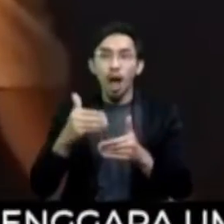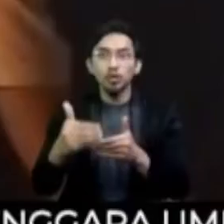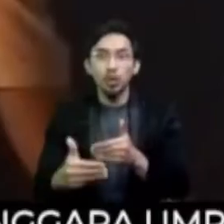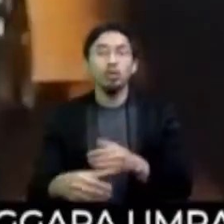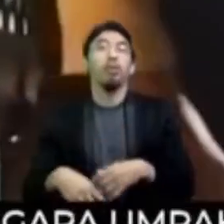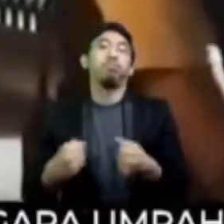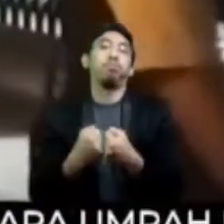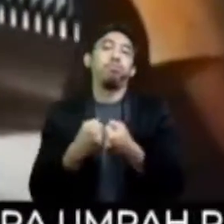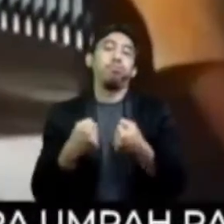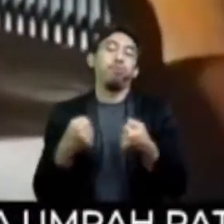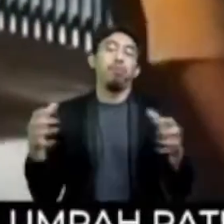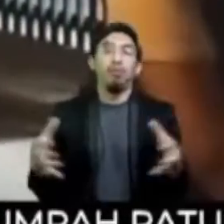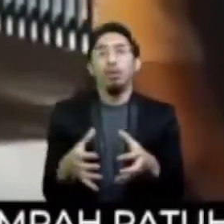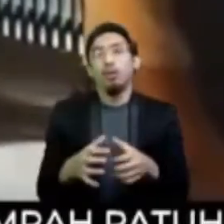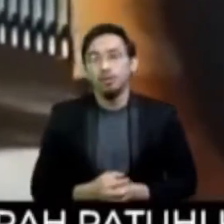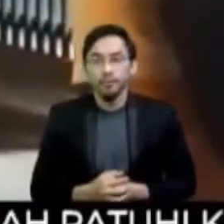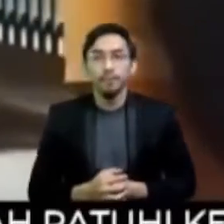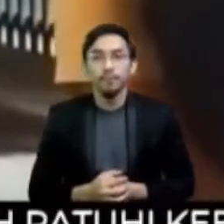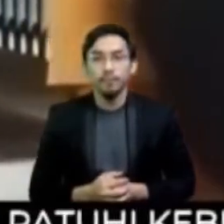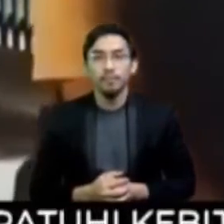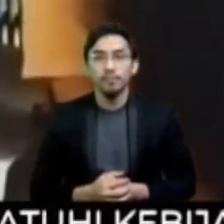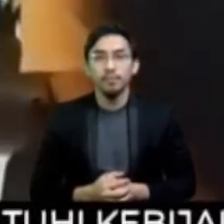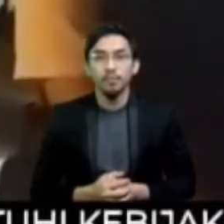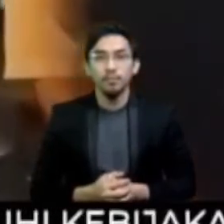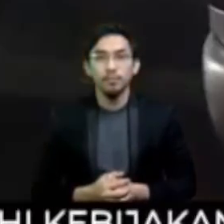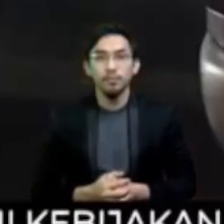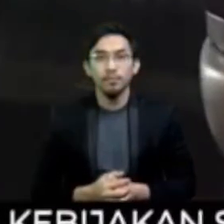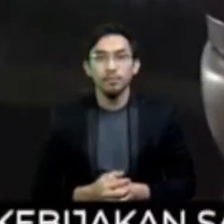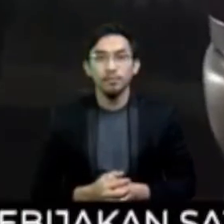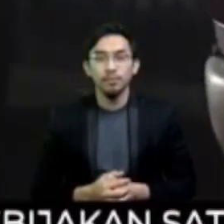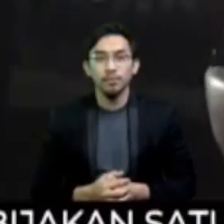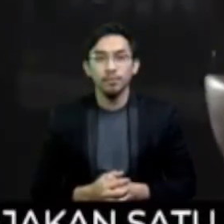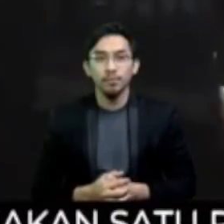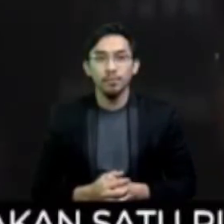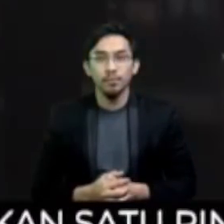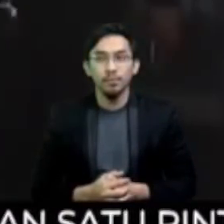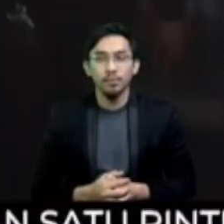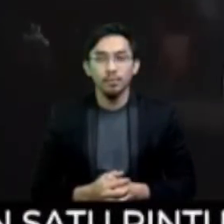Dari Bekasi, Jawa Barat, Rahmat Hidayat, iNews melaporkan.